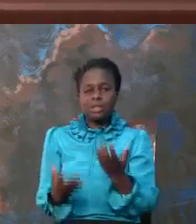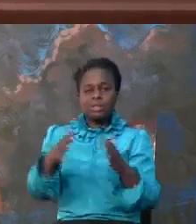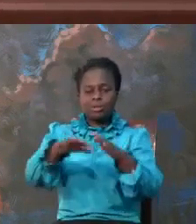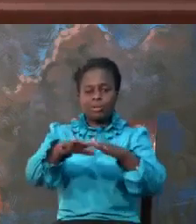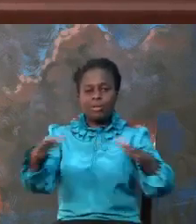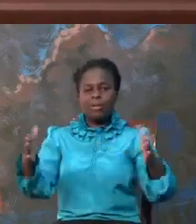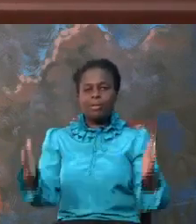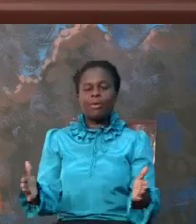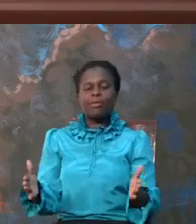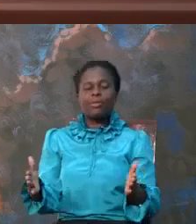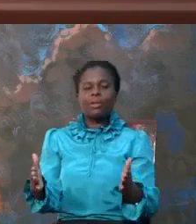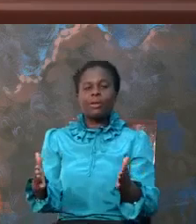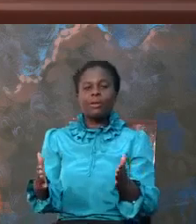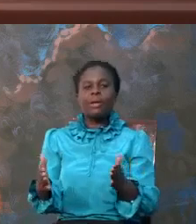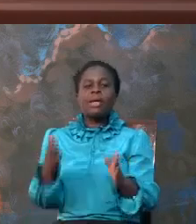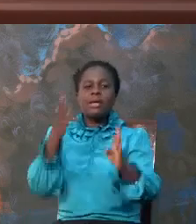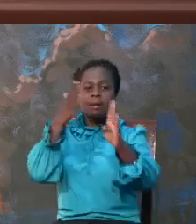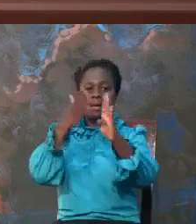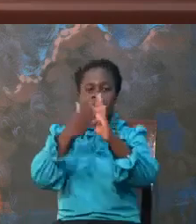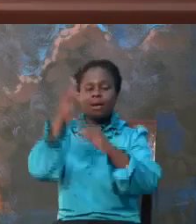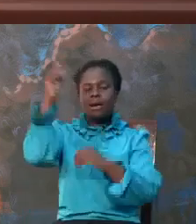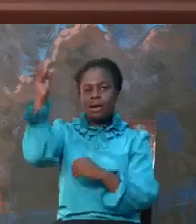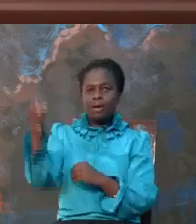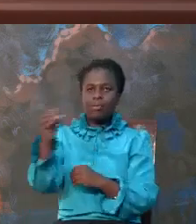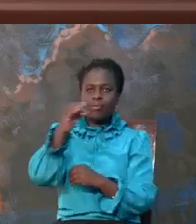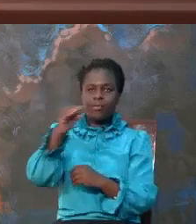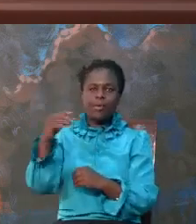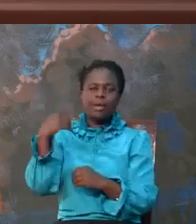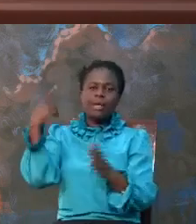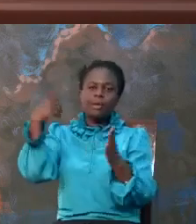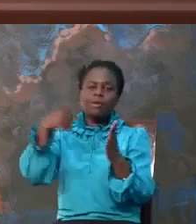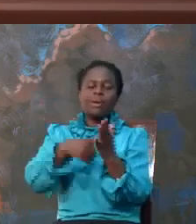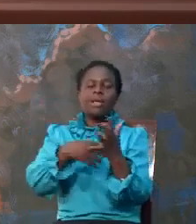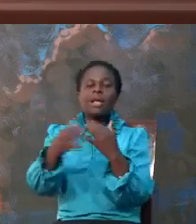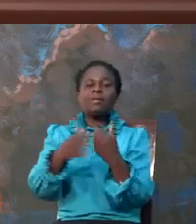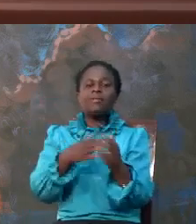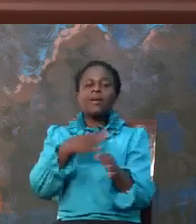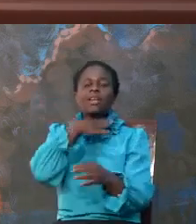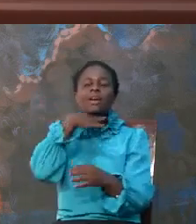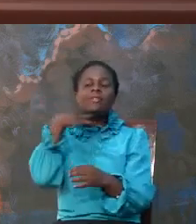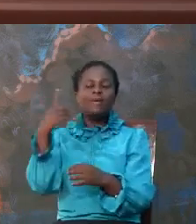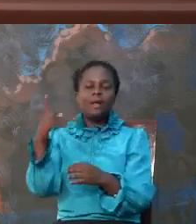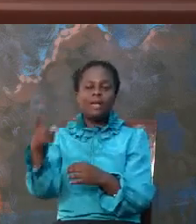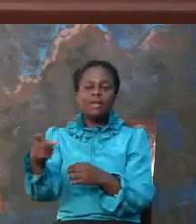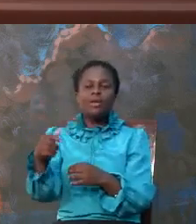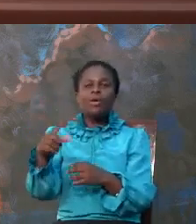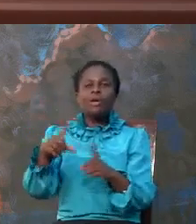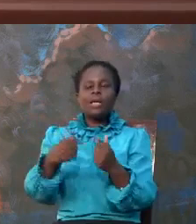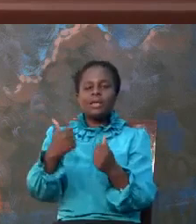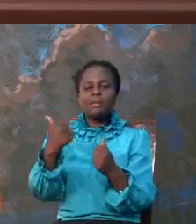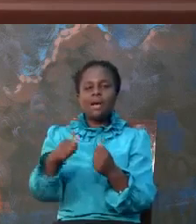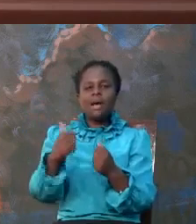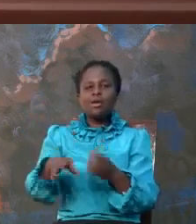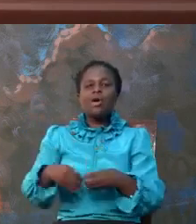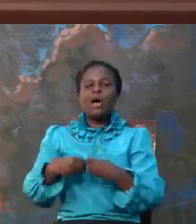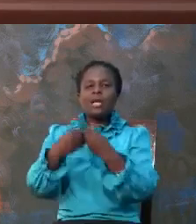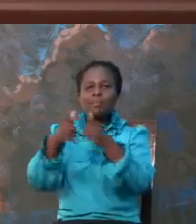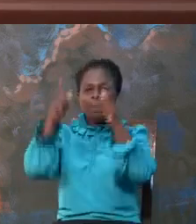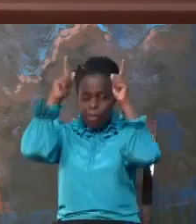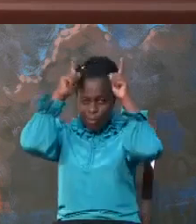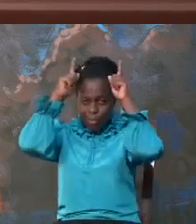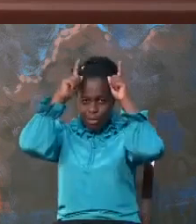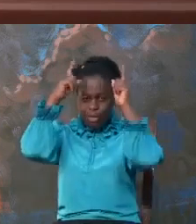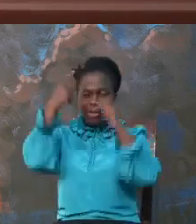madhabahuni, inalenga karifari. Ndio maana alifanya kafara hiyo. Lakini bado pia alipewa mbuzi